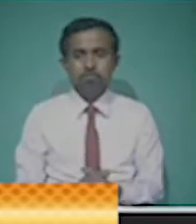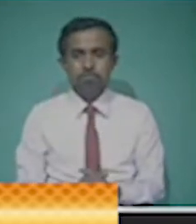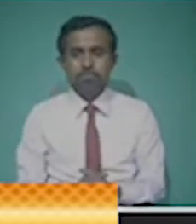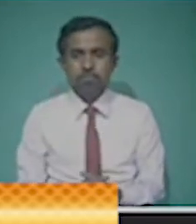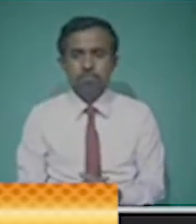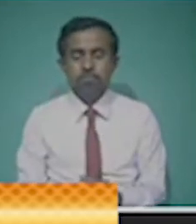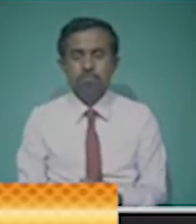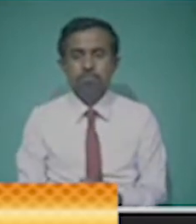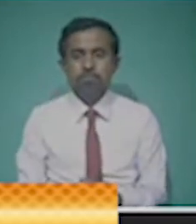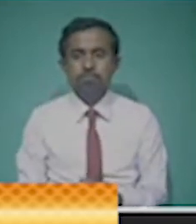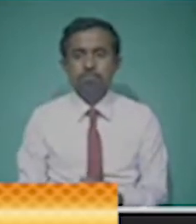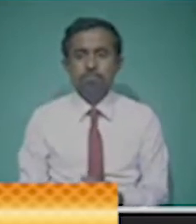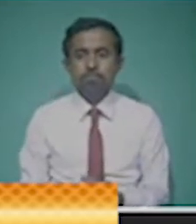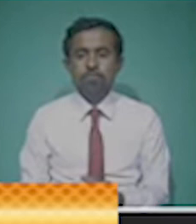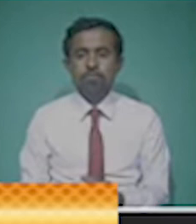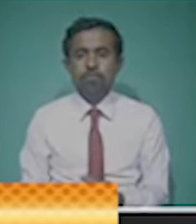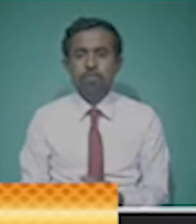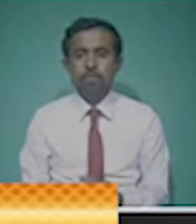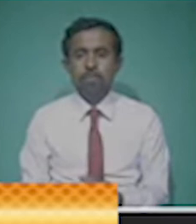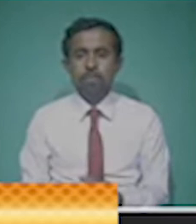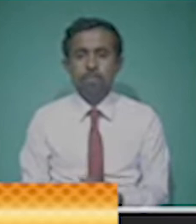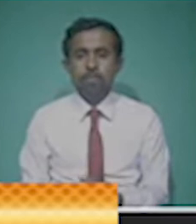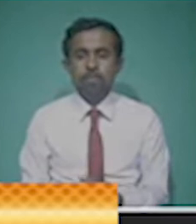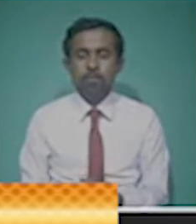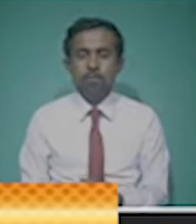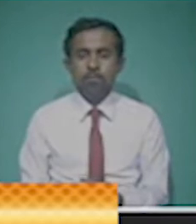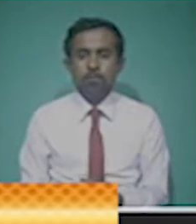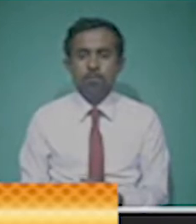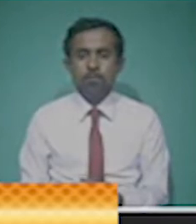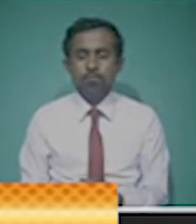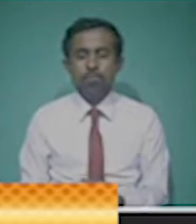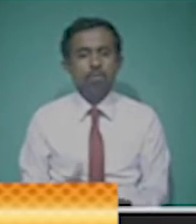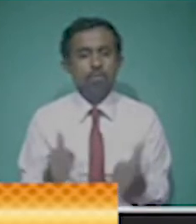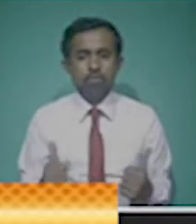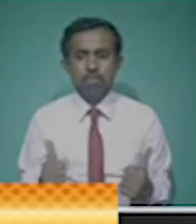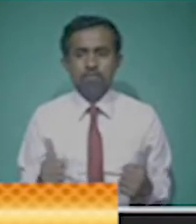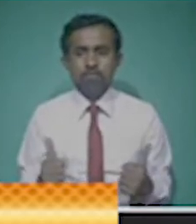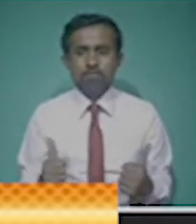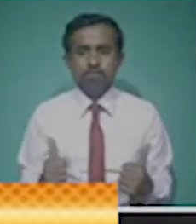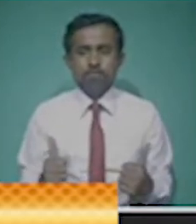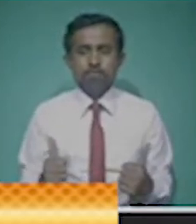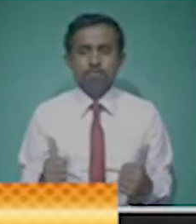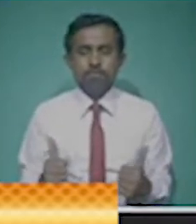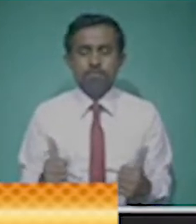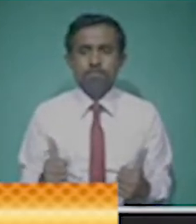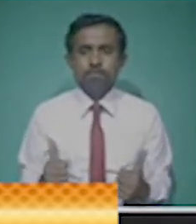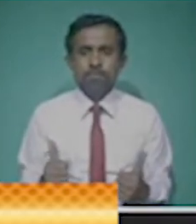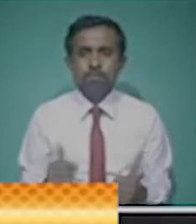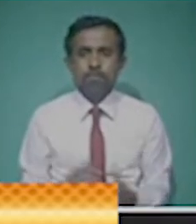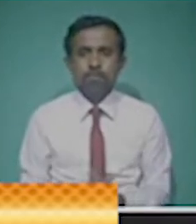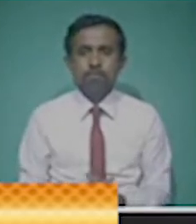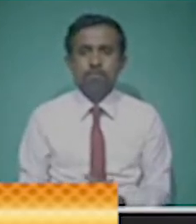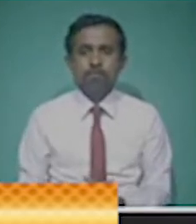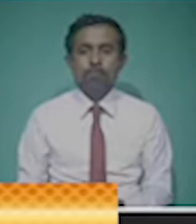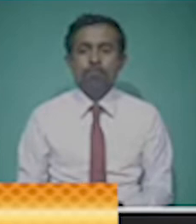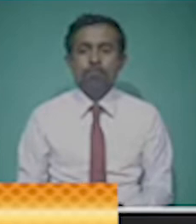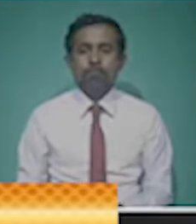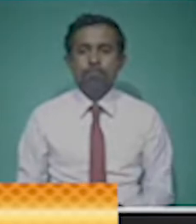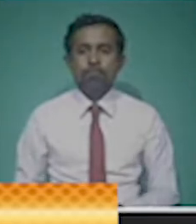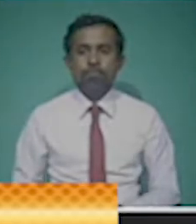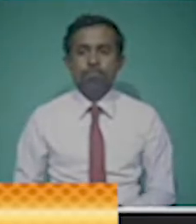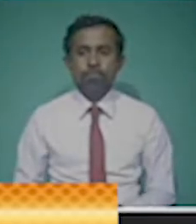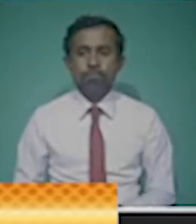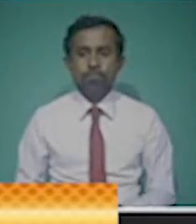செயல்படுவதாக ஐக்கிய நாடுகளின் மனிதமைகள் பேரவையில் அறிக்கை சமர்ப்பிக்கப்பட்டுள்ளதாக சுட்டிக்காட்டினார். இந்த நிலையில் இந்த பிரச்சனையை